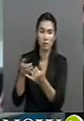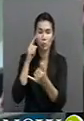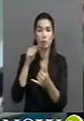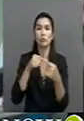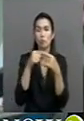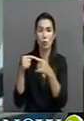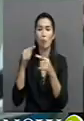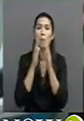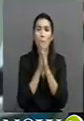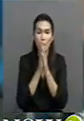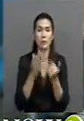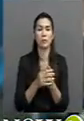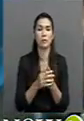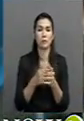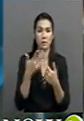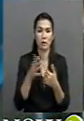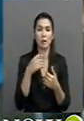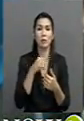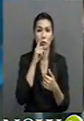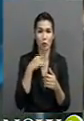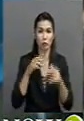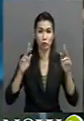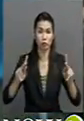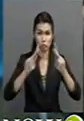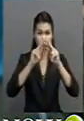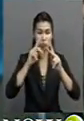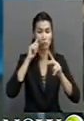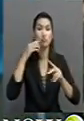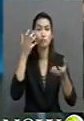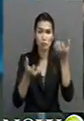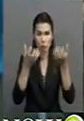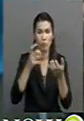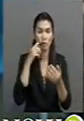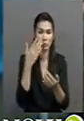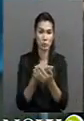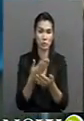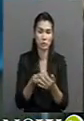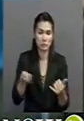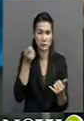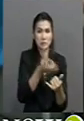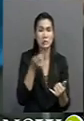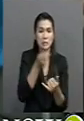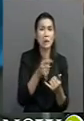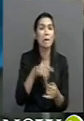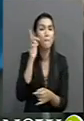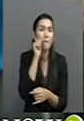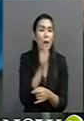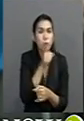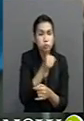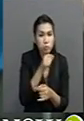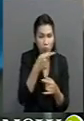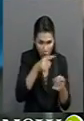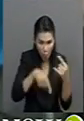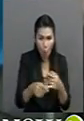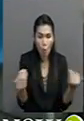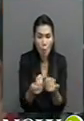ลต่อแล้วก็หลังจากนี้จะประสานกับกระทรวงยุติธรรมค่ะให้ช่วยเหลือเงินเยียวยาให้กับคุณแม่แล้วก็ลูกของ